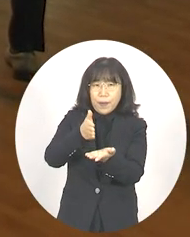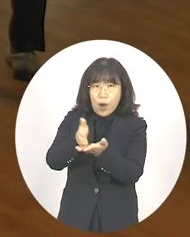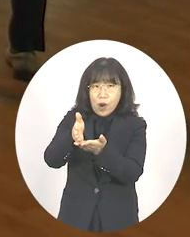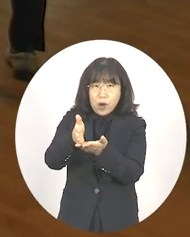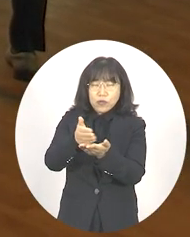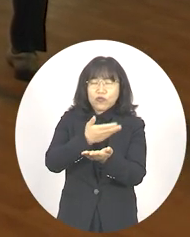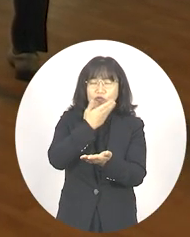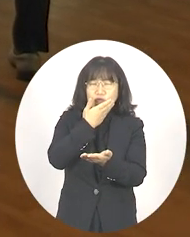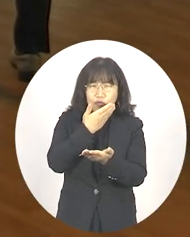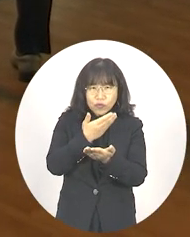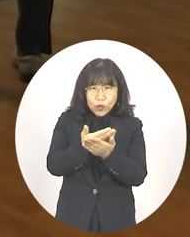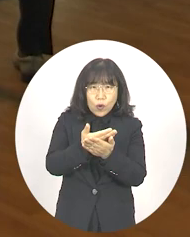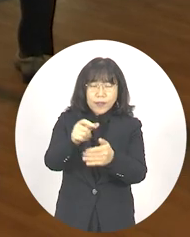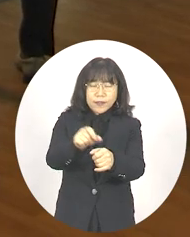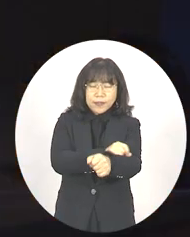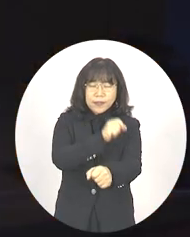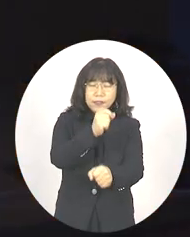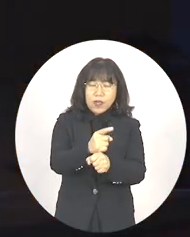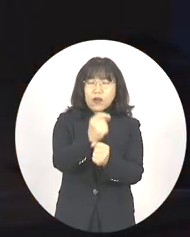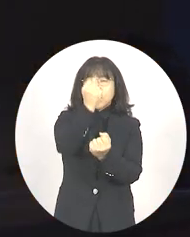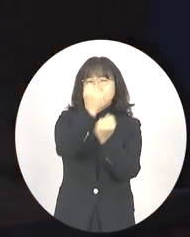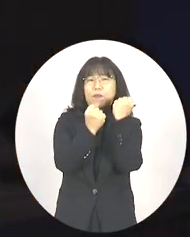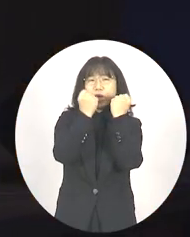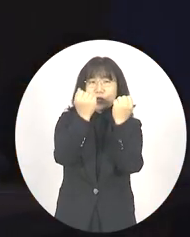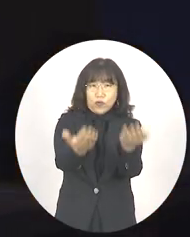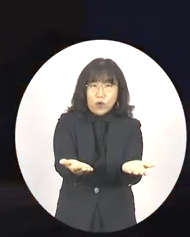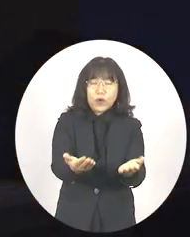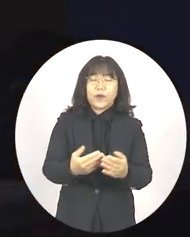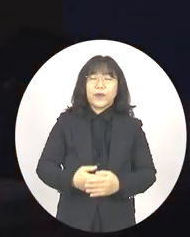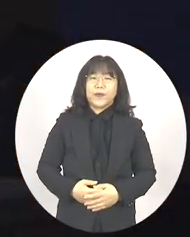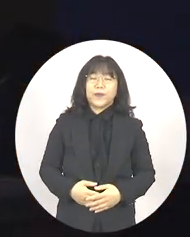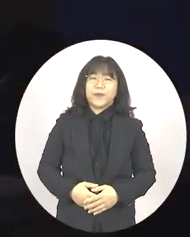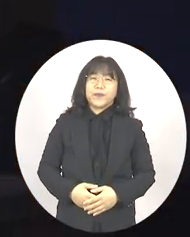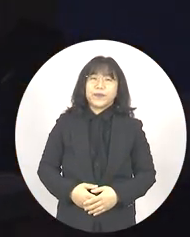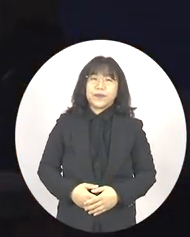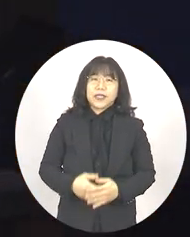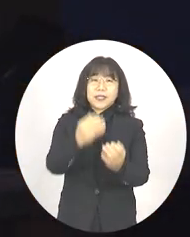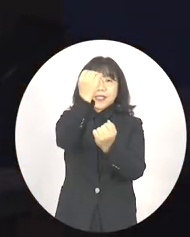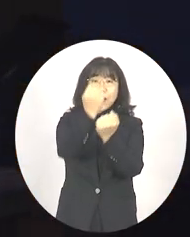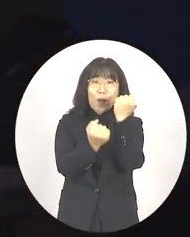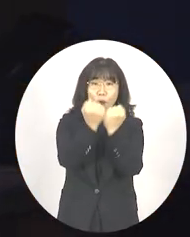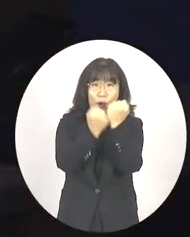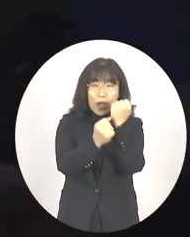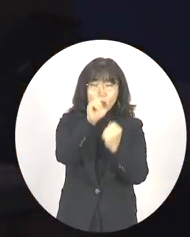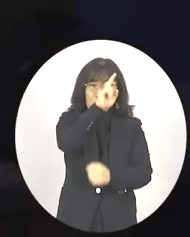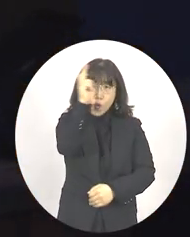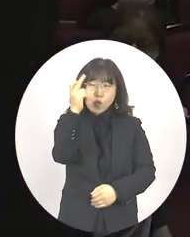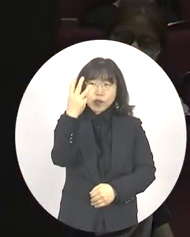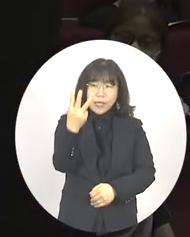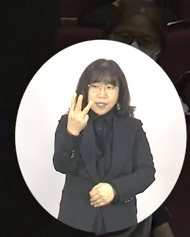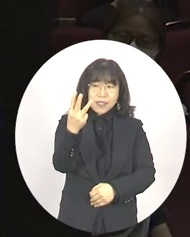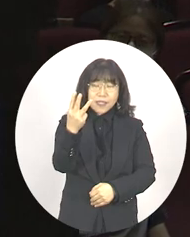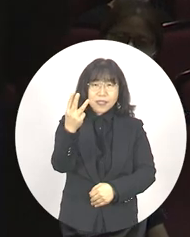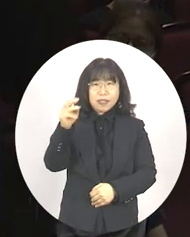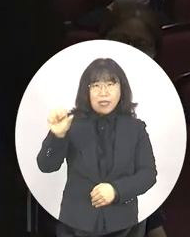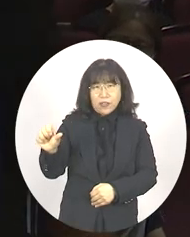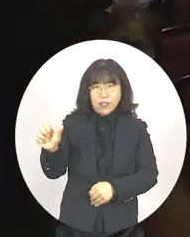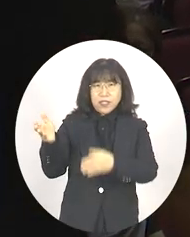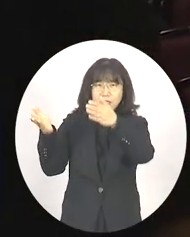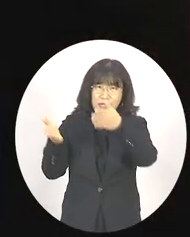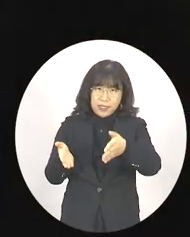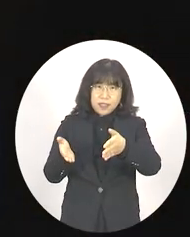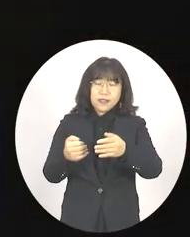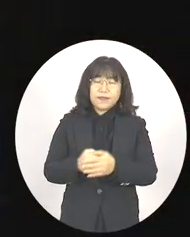정시 전형의 특징을 알려주고 수험생들의 궁금증도 해결하는 시간을 갖습니다. 설명회는 오후